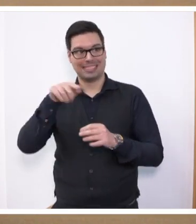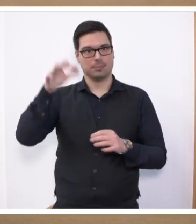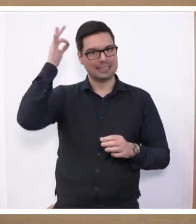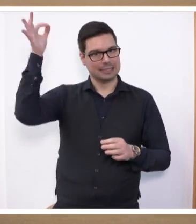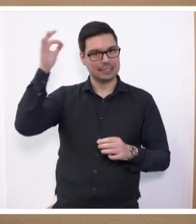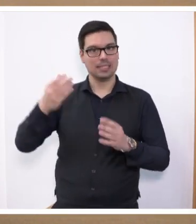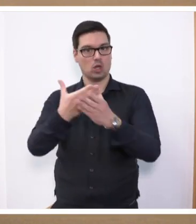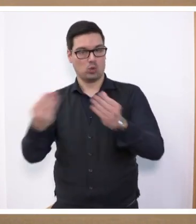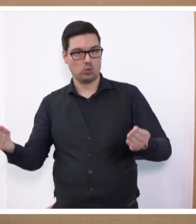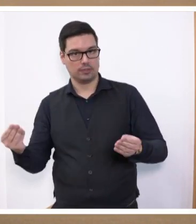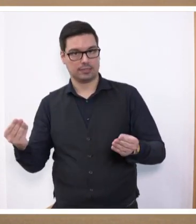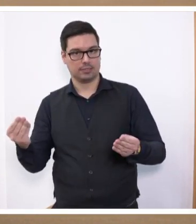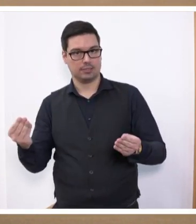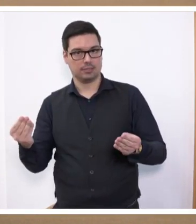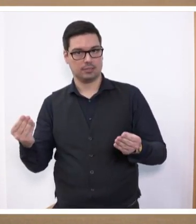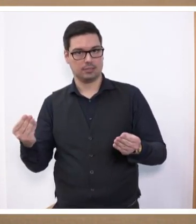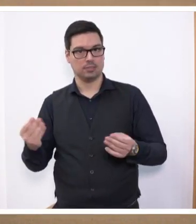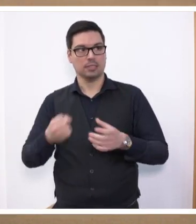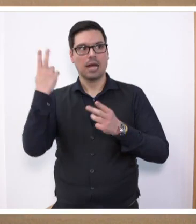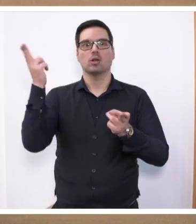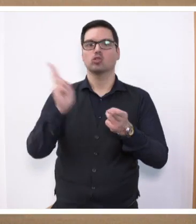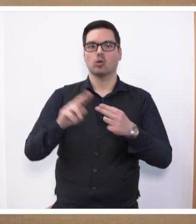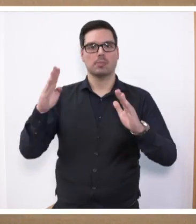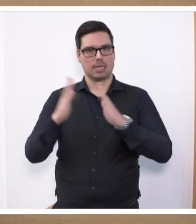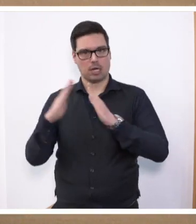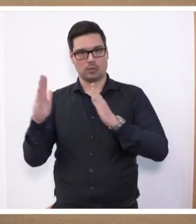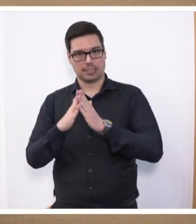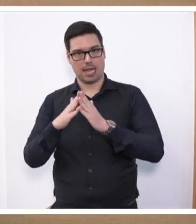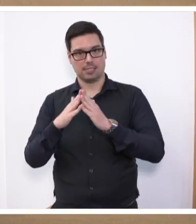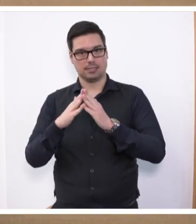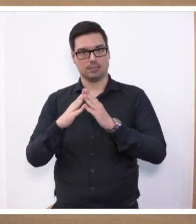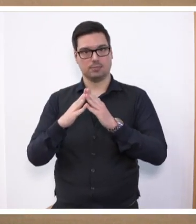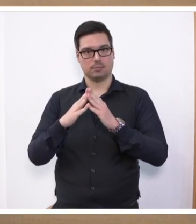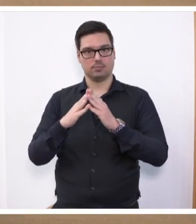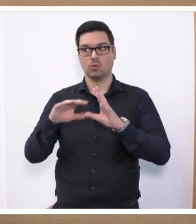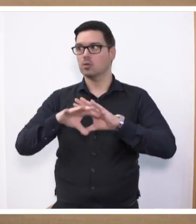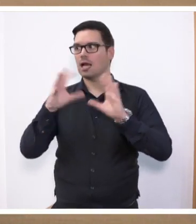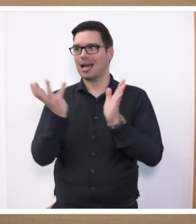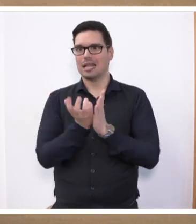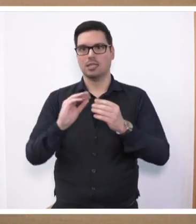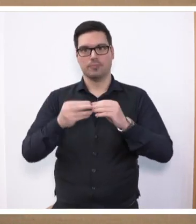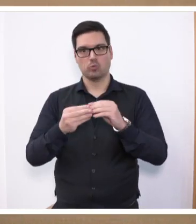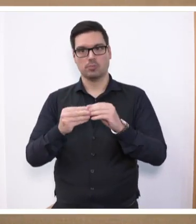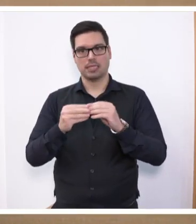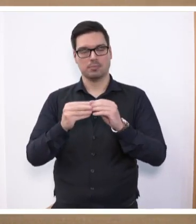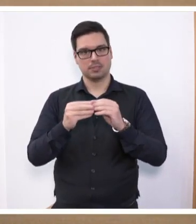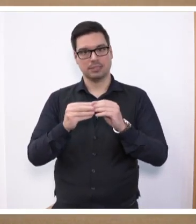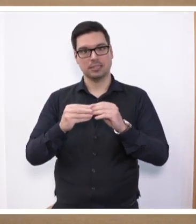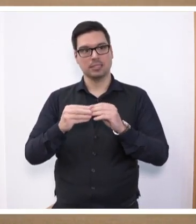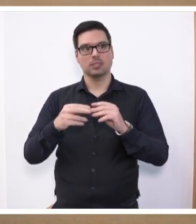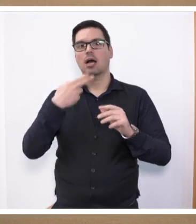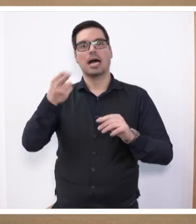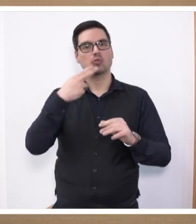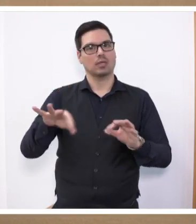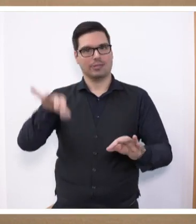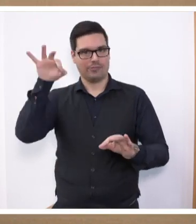lösen. Natürlich wird auch der Doppelhaushalt alleine gerade auf alle Probleme nicht direkt die Antwort finden